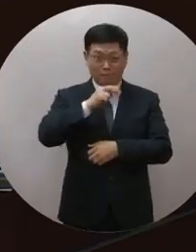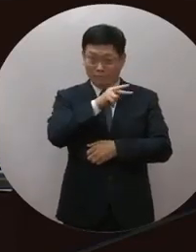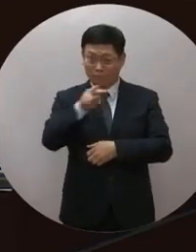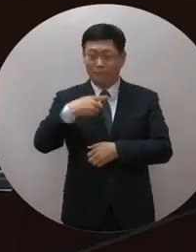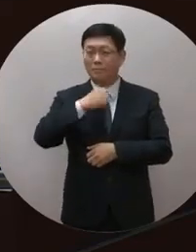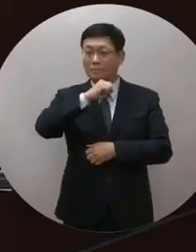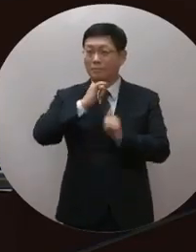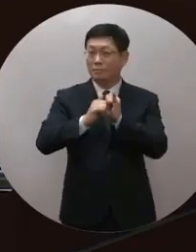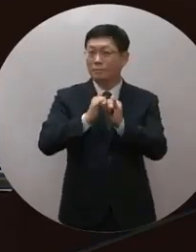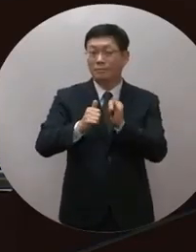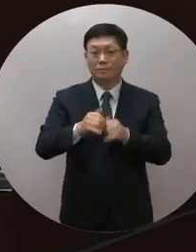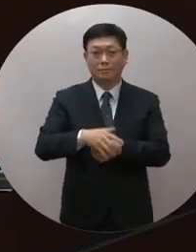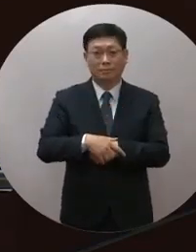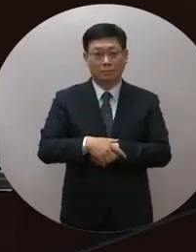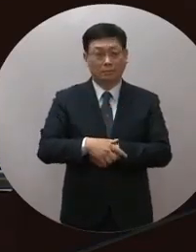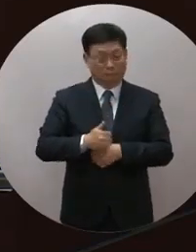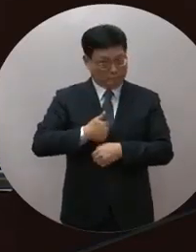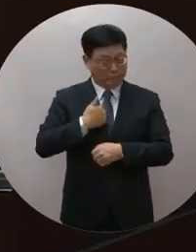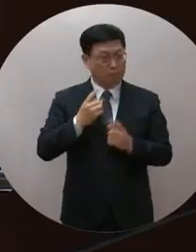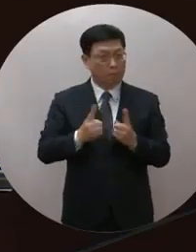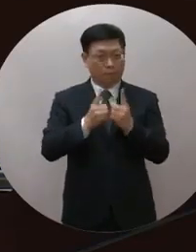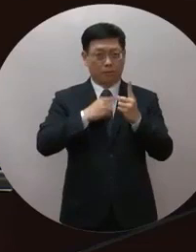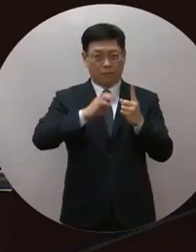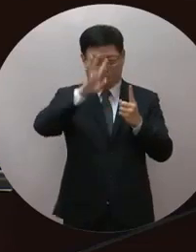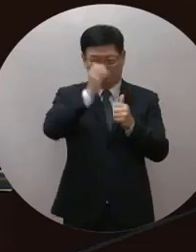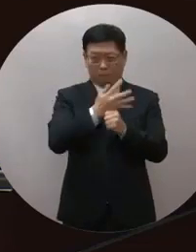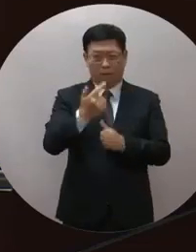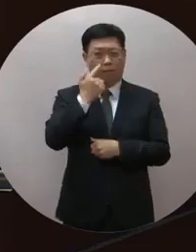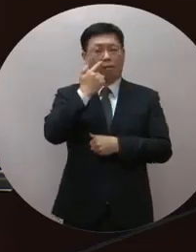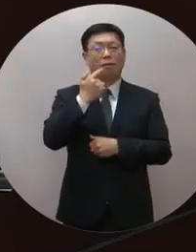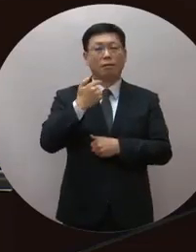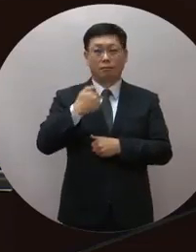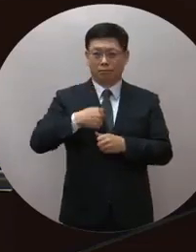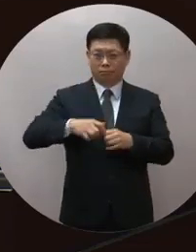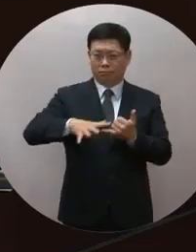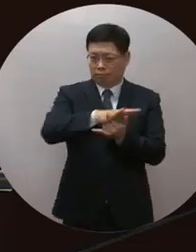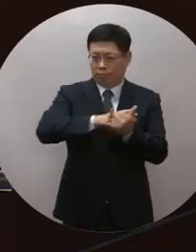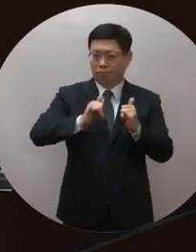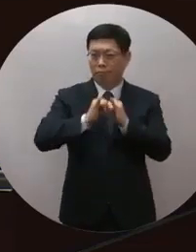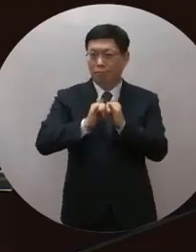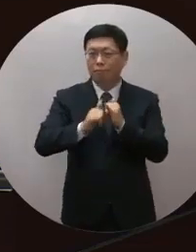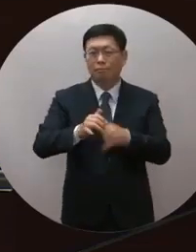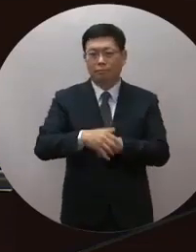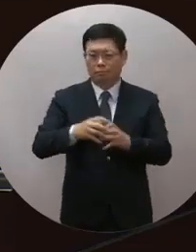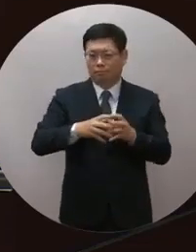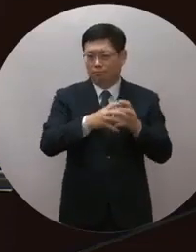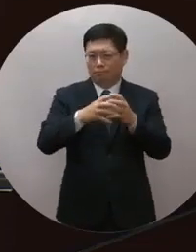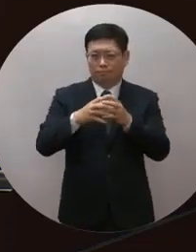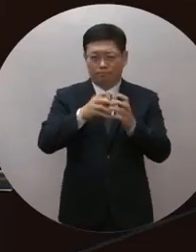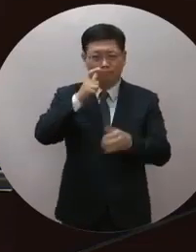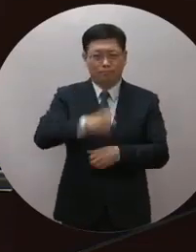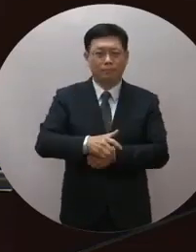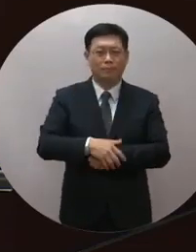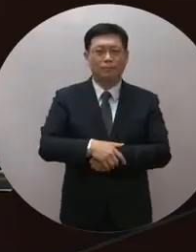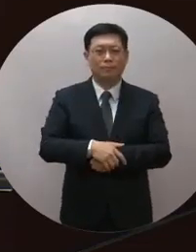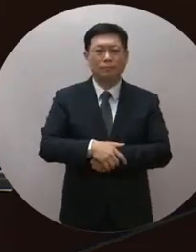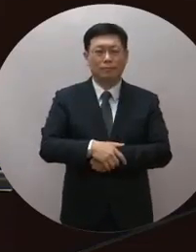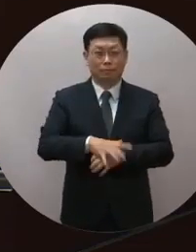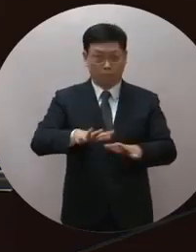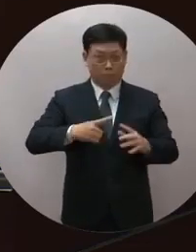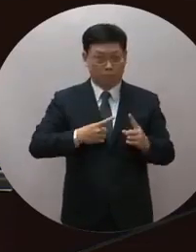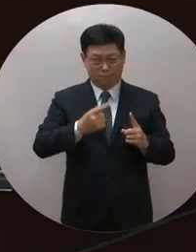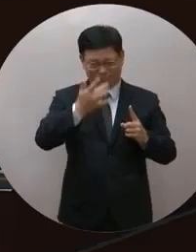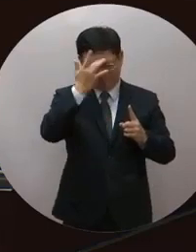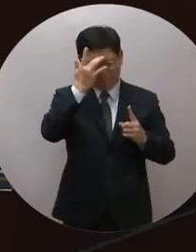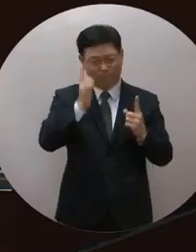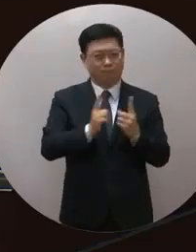人当此疫情冲击之时，我们看到全体国人齐心合力面